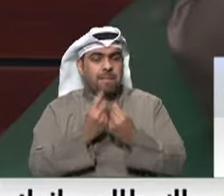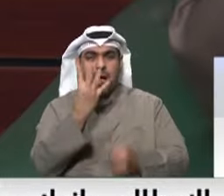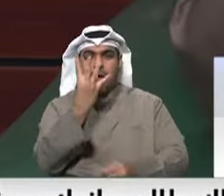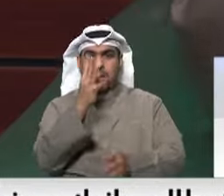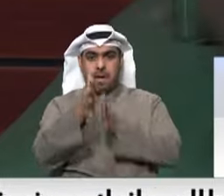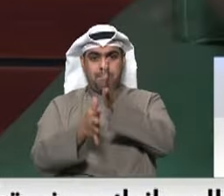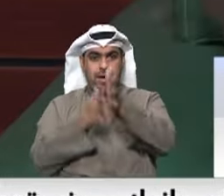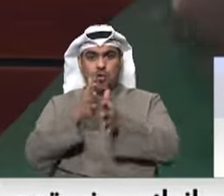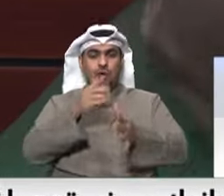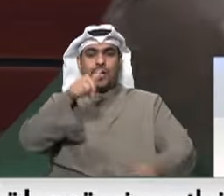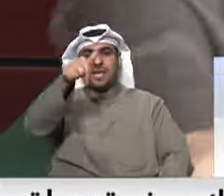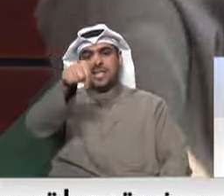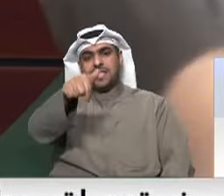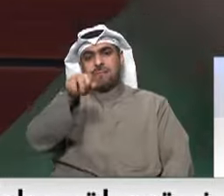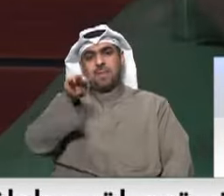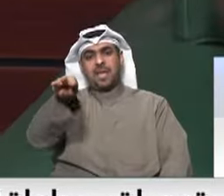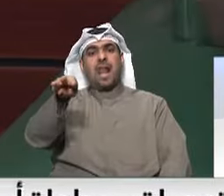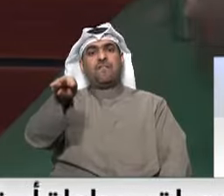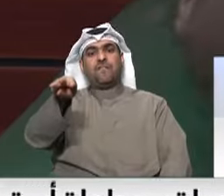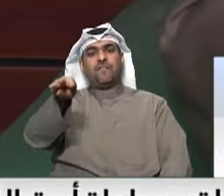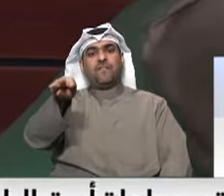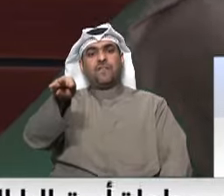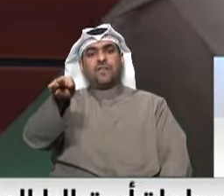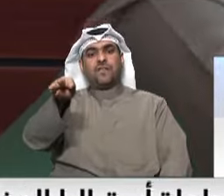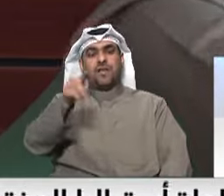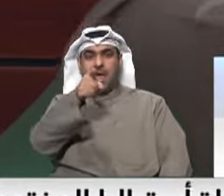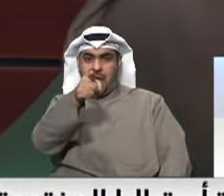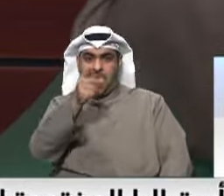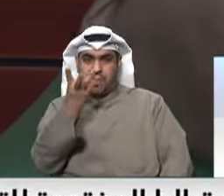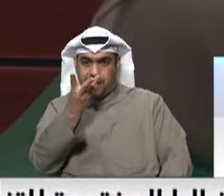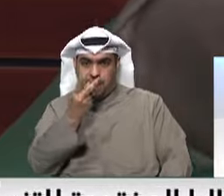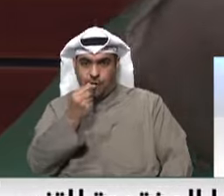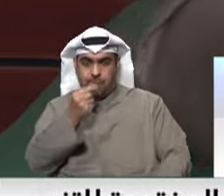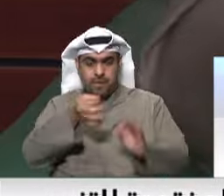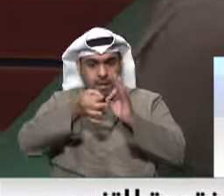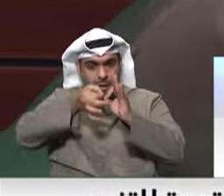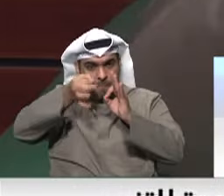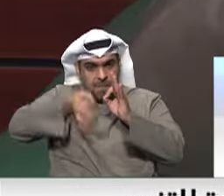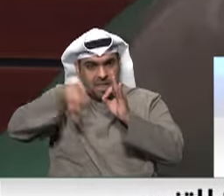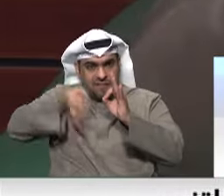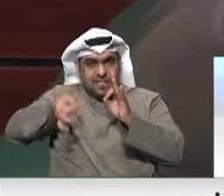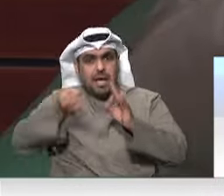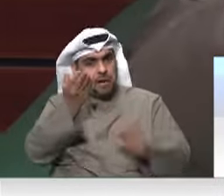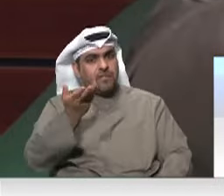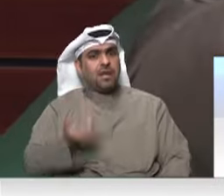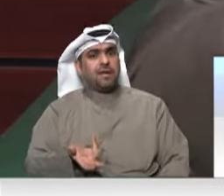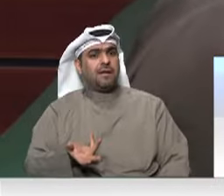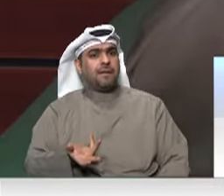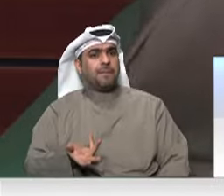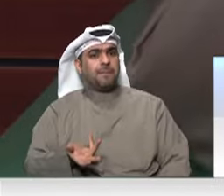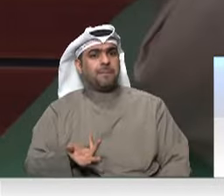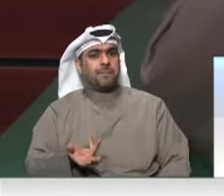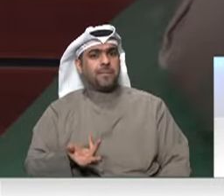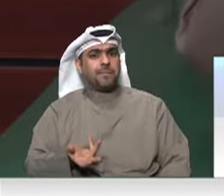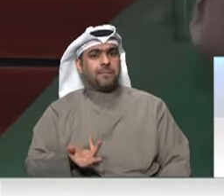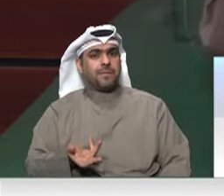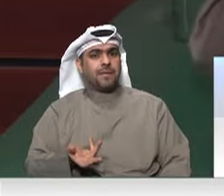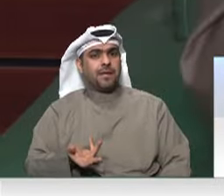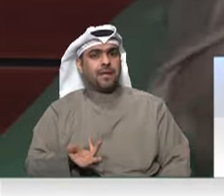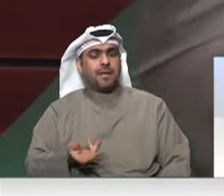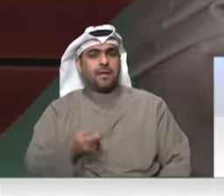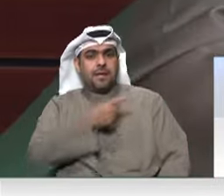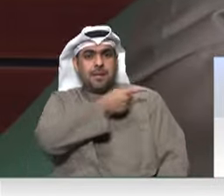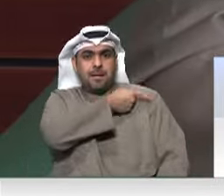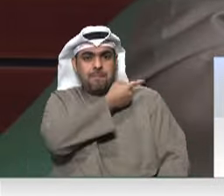رقم ولكن في له تفاصيله ل الكثير من نقدر نسميه احنا